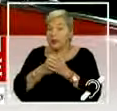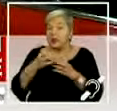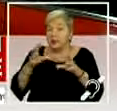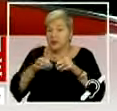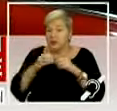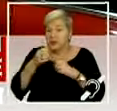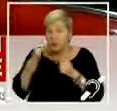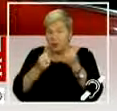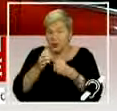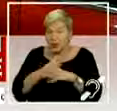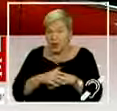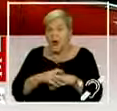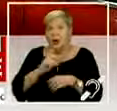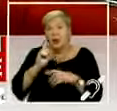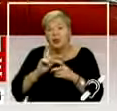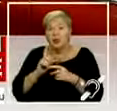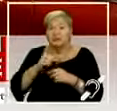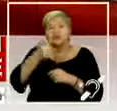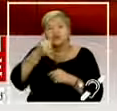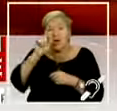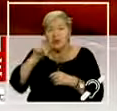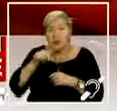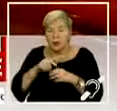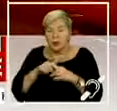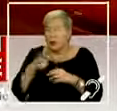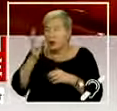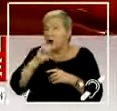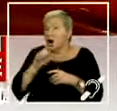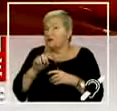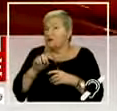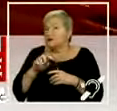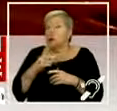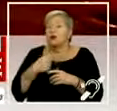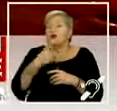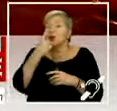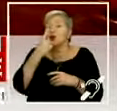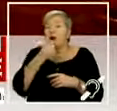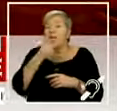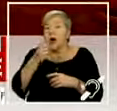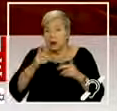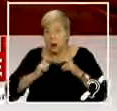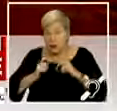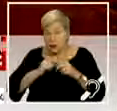în unele cazuri cel puțin 6 luni, în alte cazuri chiar și un an de zile.